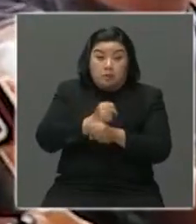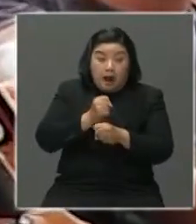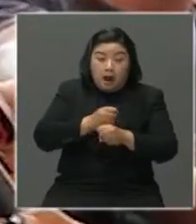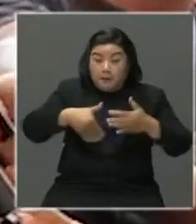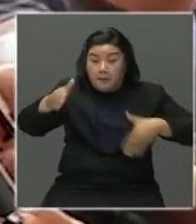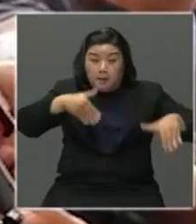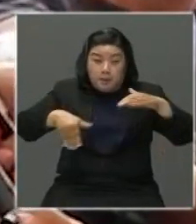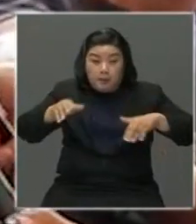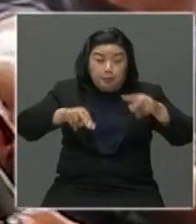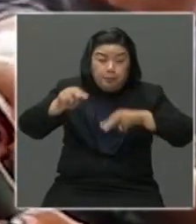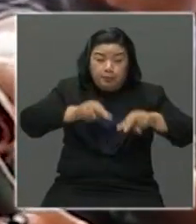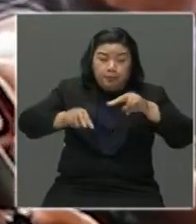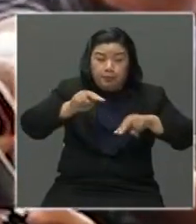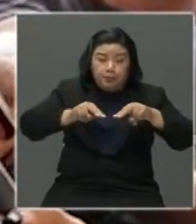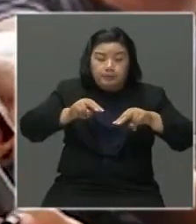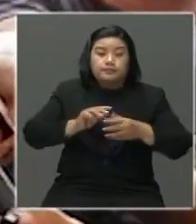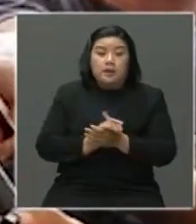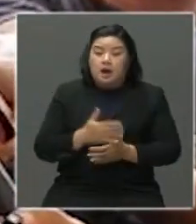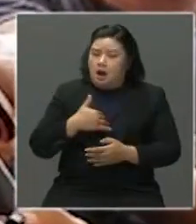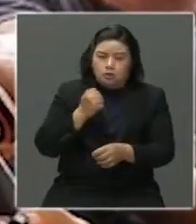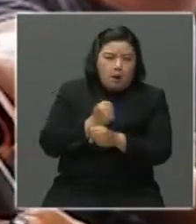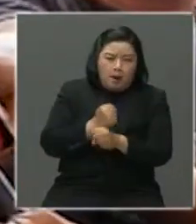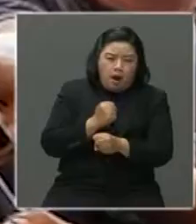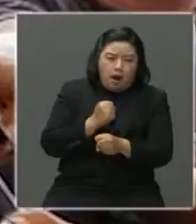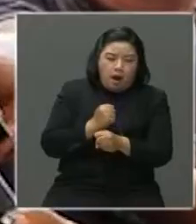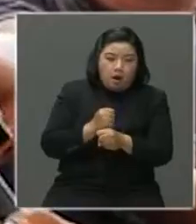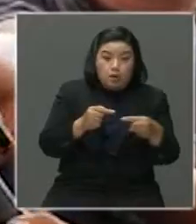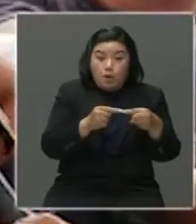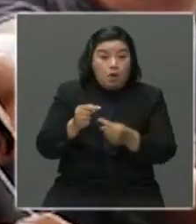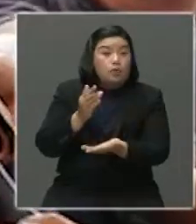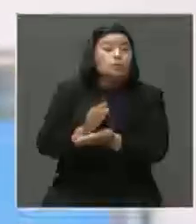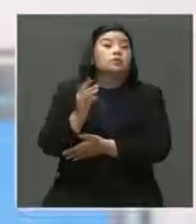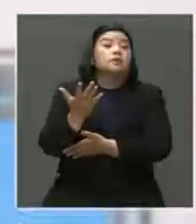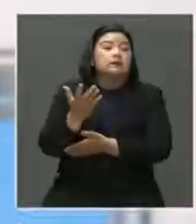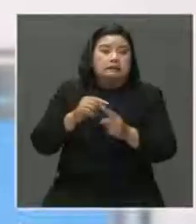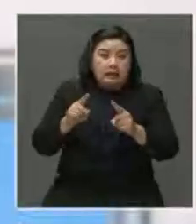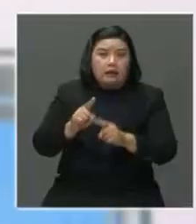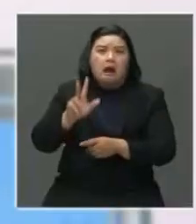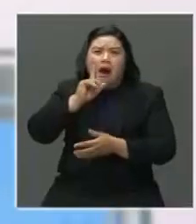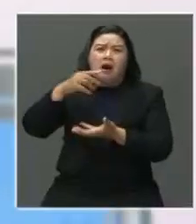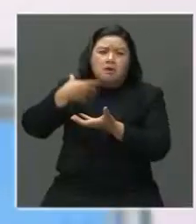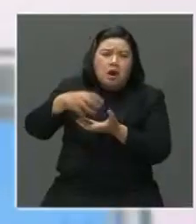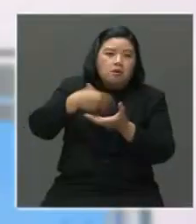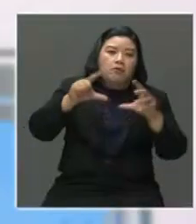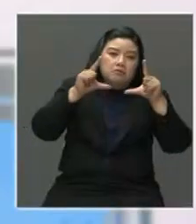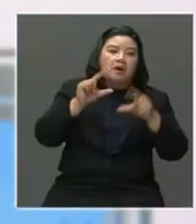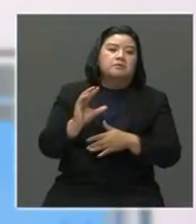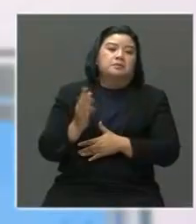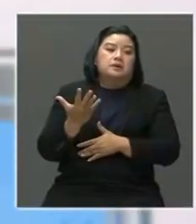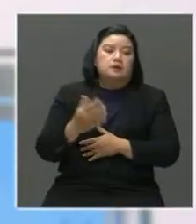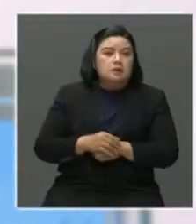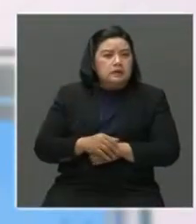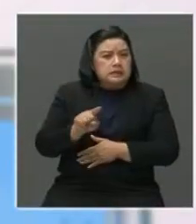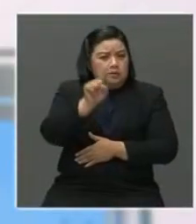ะครับเราทำงานตลอดนะครับแต่เราไม่ได้ประชาสัมพันธ์มากไปเพราะว่าน ี่ค่ะหลายคนถามหาผู้ว่ากทม.